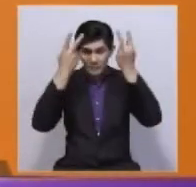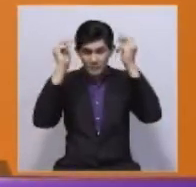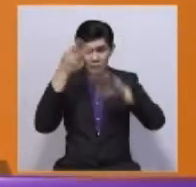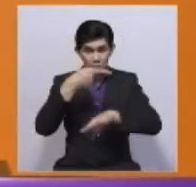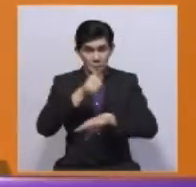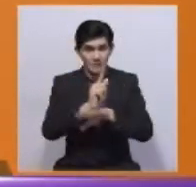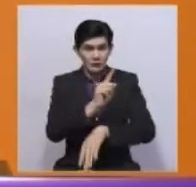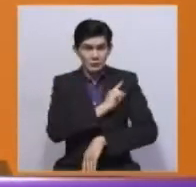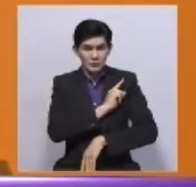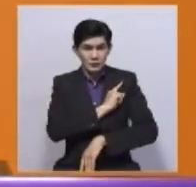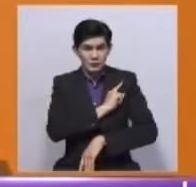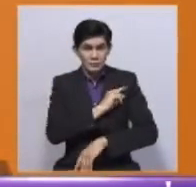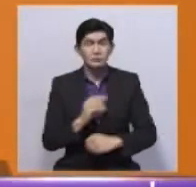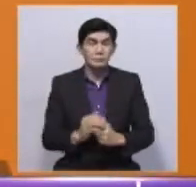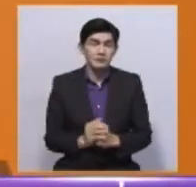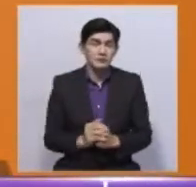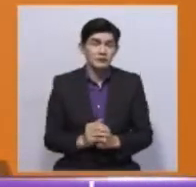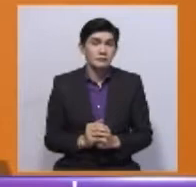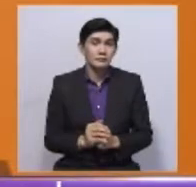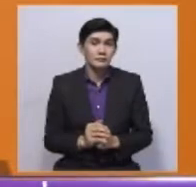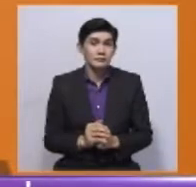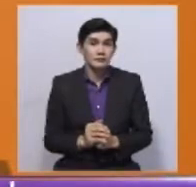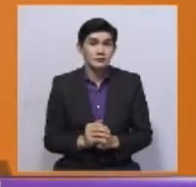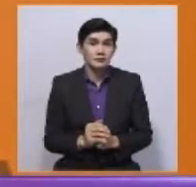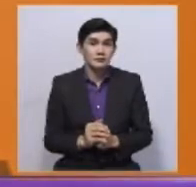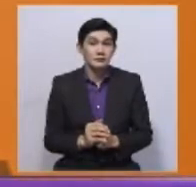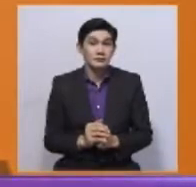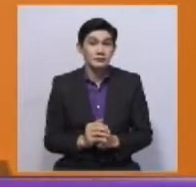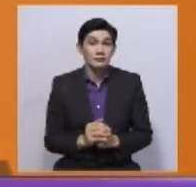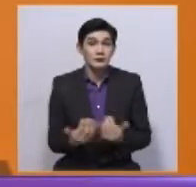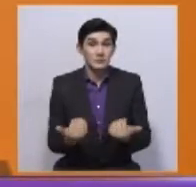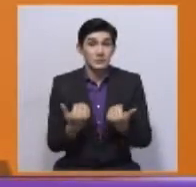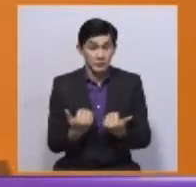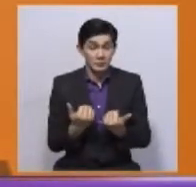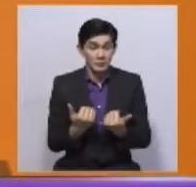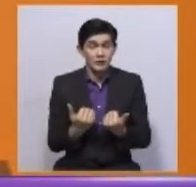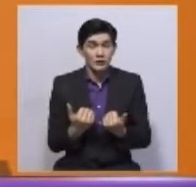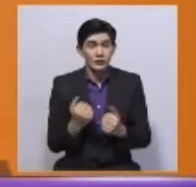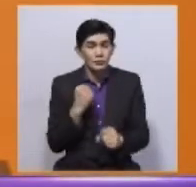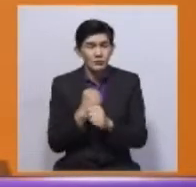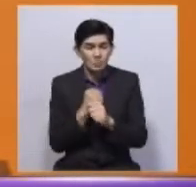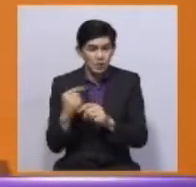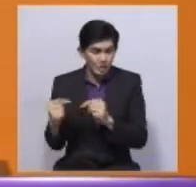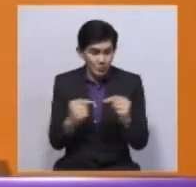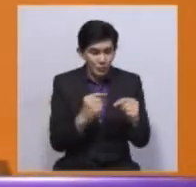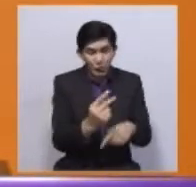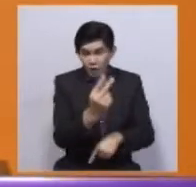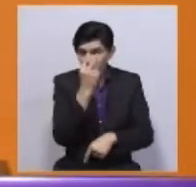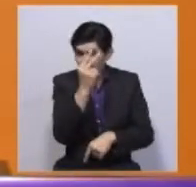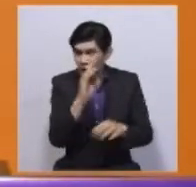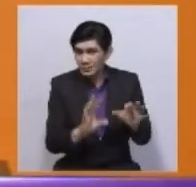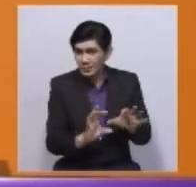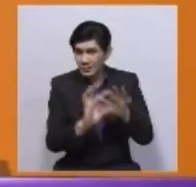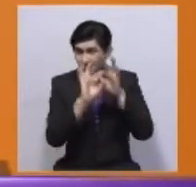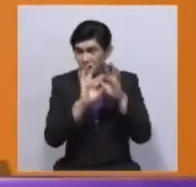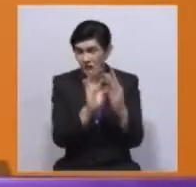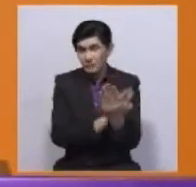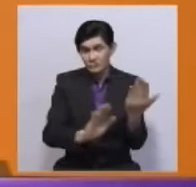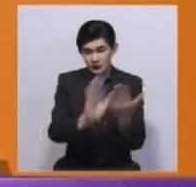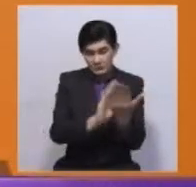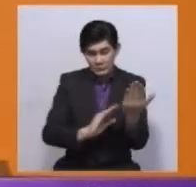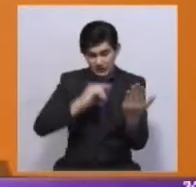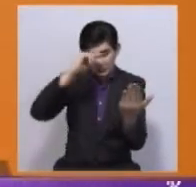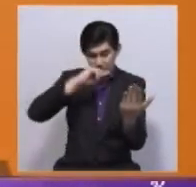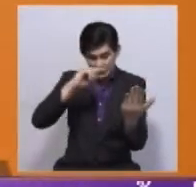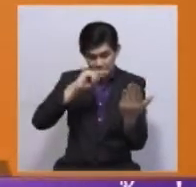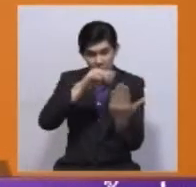ำนักงานขึ้นมาดูแลชัดเจนครับอันนั้นเป็นการสร้างความต่อเนื่องเพื่อแสดงให้เห็นว่าประเทศไทยแล้วก็นโย